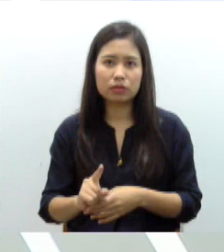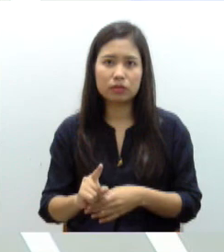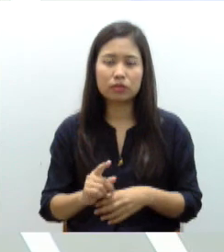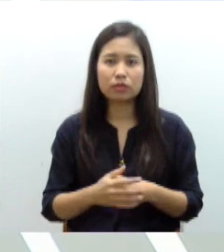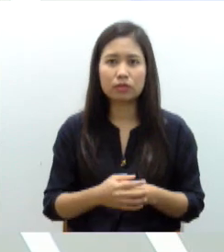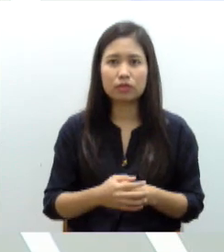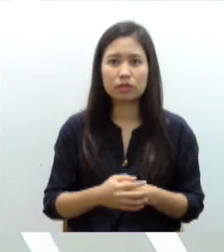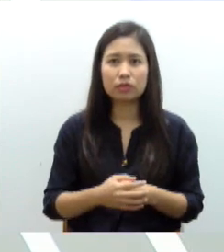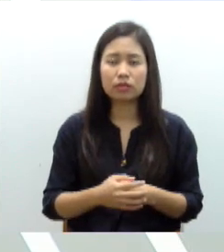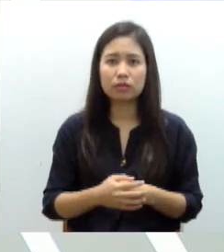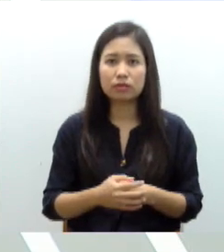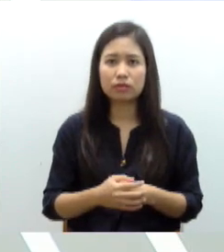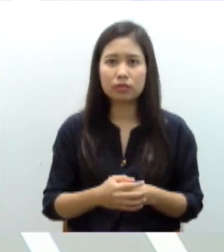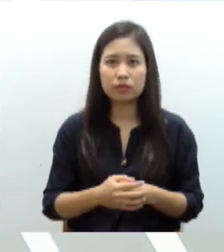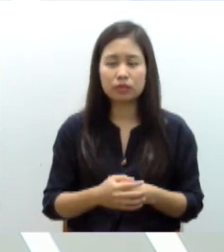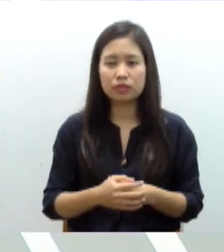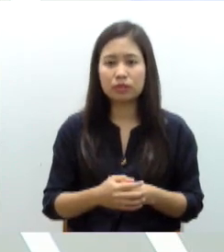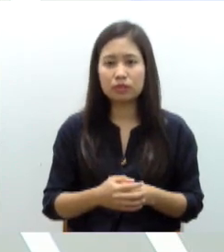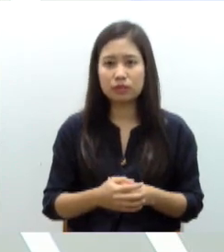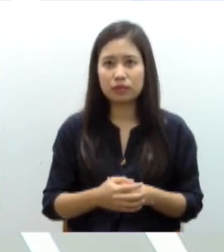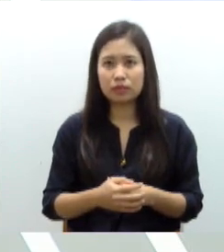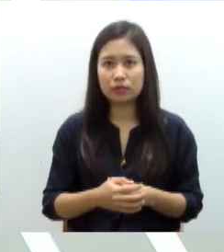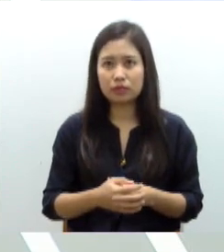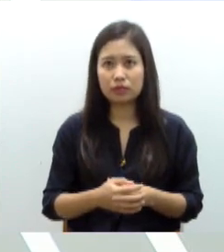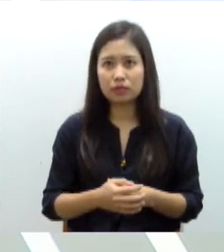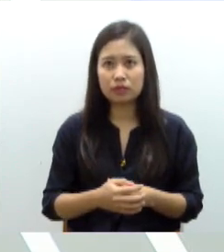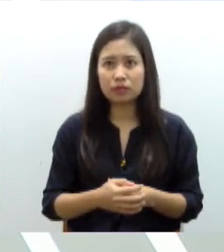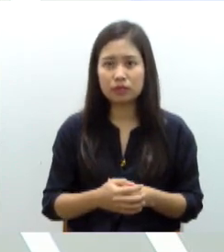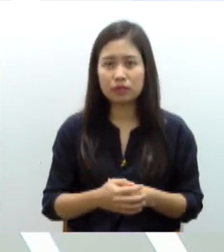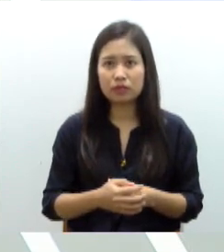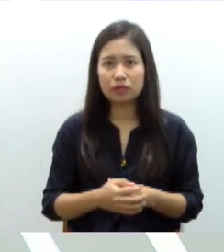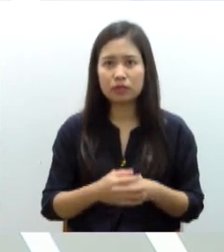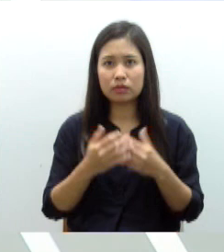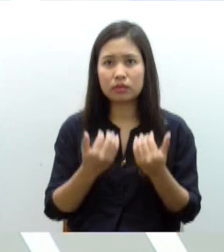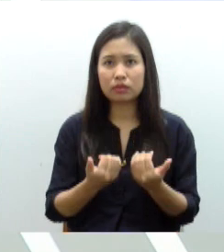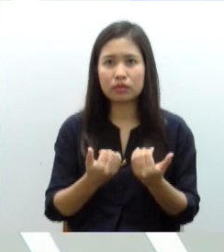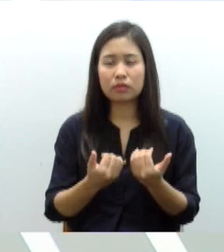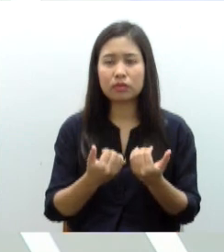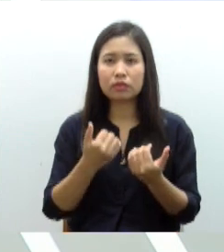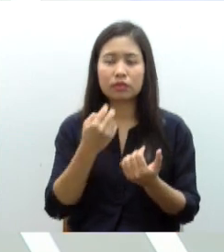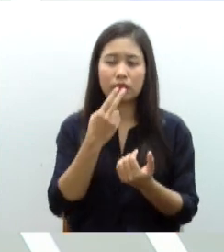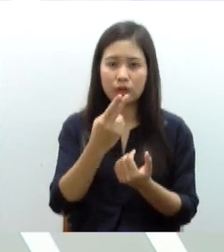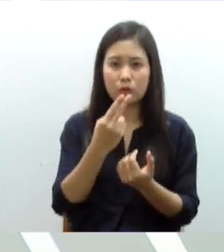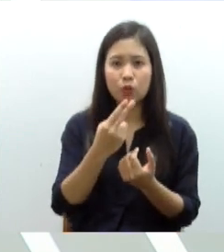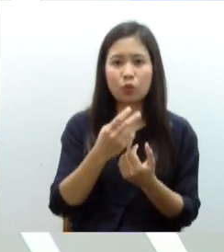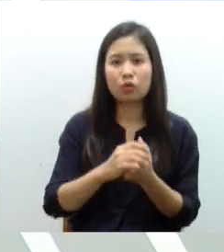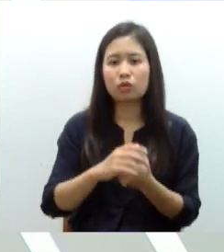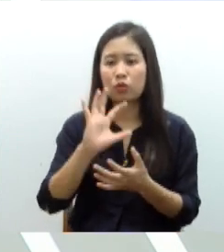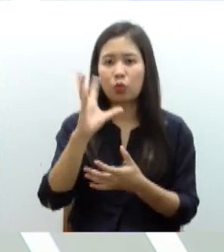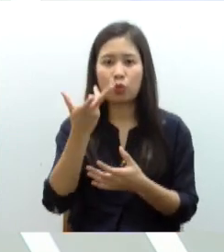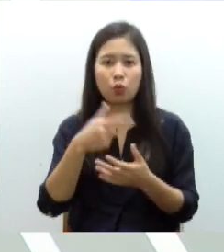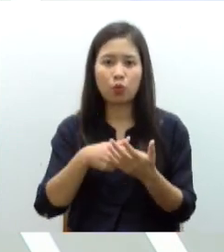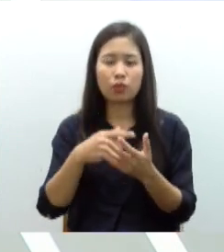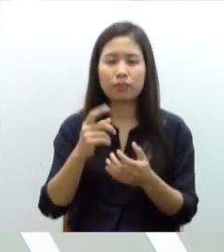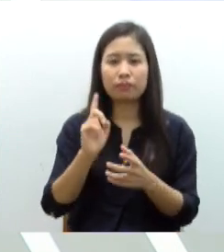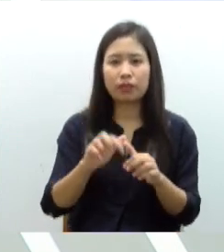แนวคิดแบบอะไรนะฮะแบบค่านิยมกินฟรีมีเกียรติไปไหนของฝากเต็มรถมันก็ต้องเลิกด้วยนะครับถ้าพฤติกรรมพวกนี้ท่านไ